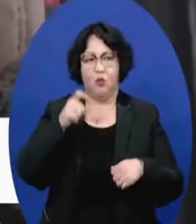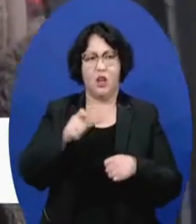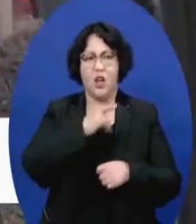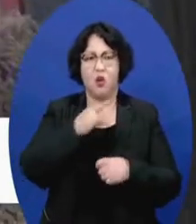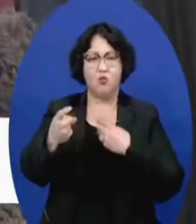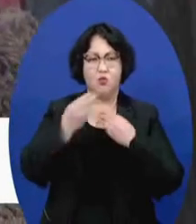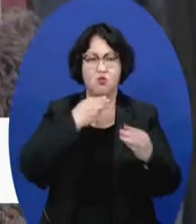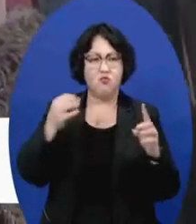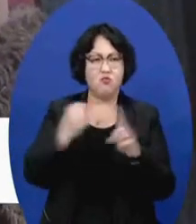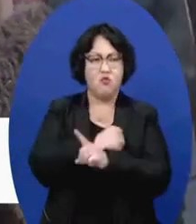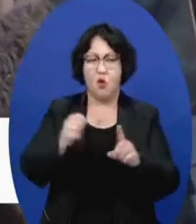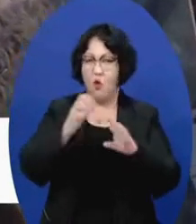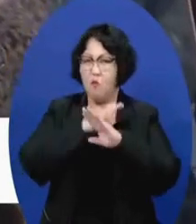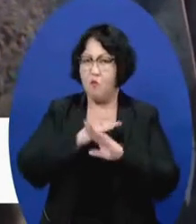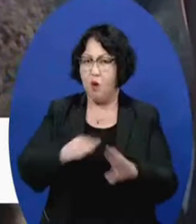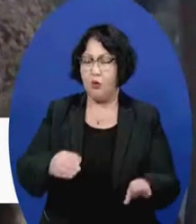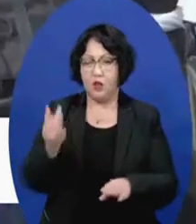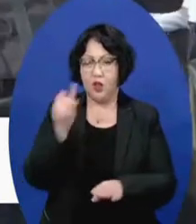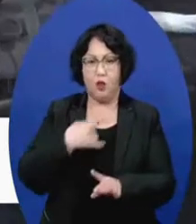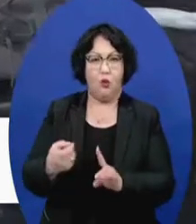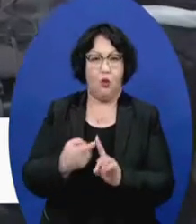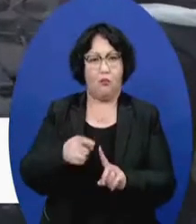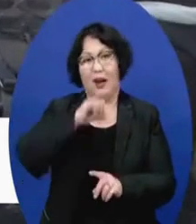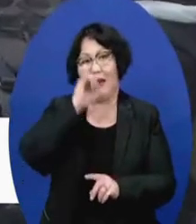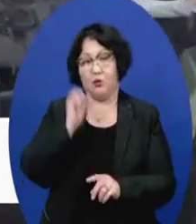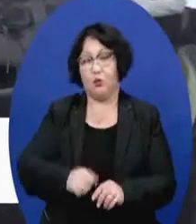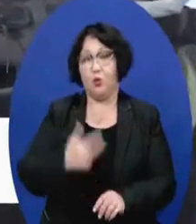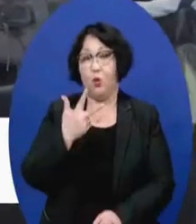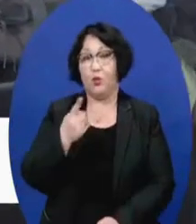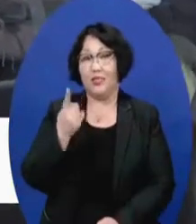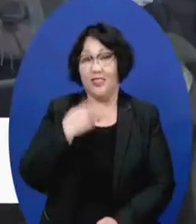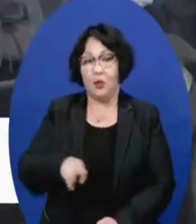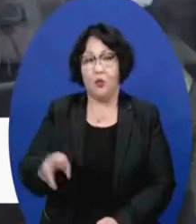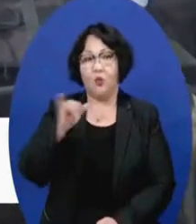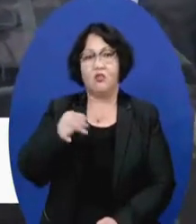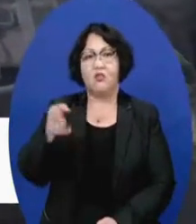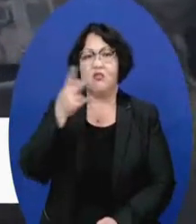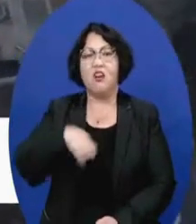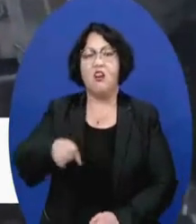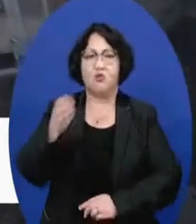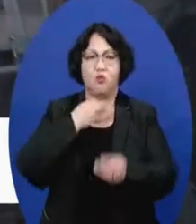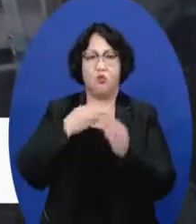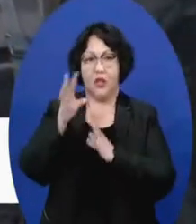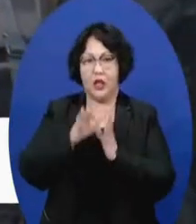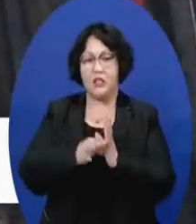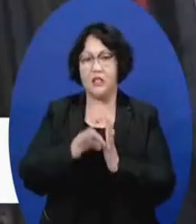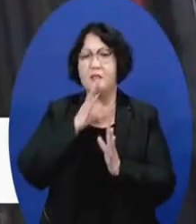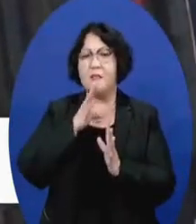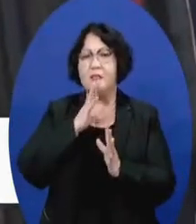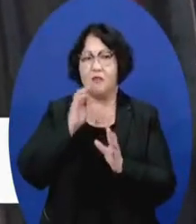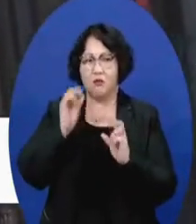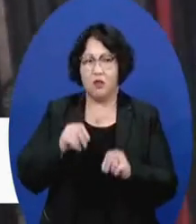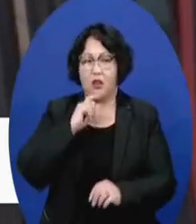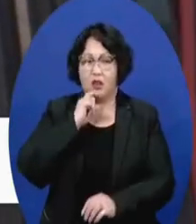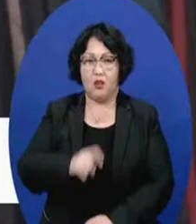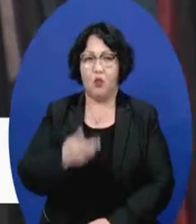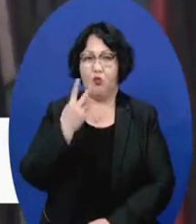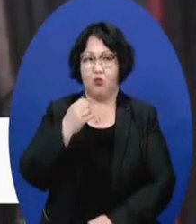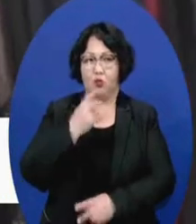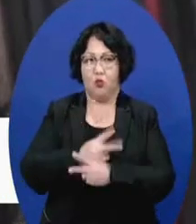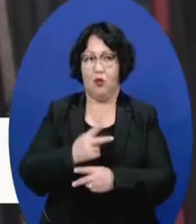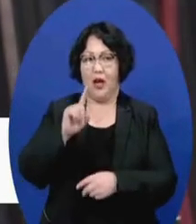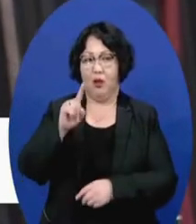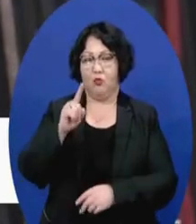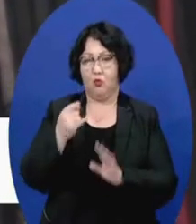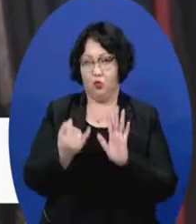ёсгүй. Эрүү шүүлттэй холбоотой асуудлыг энэ сарын 31-нд улсын дээд шүүх хэлэлцгээр болсон гэлээ. Үндсүүлийн 16